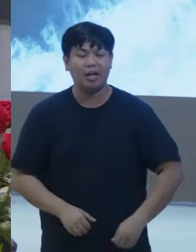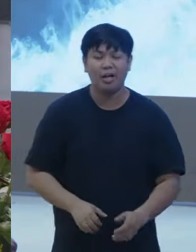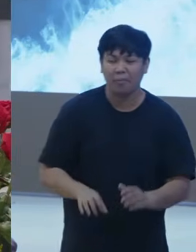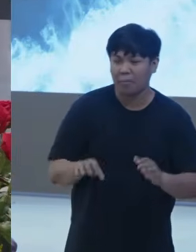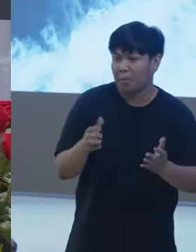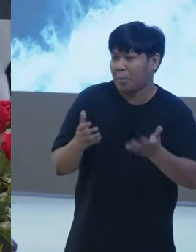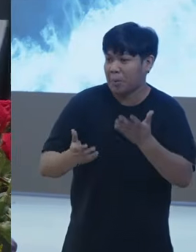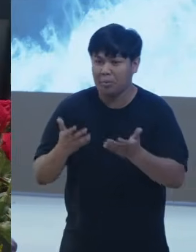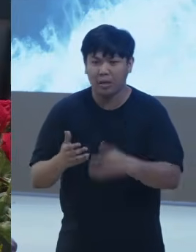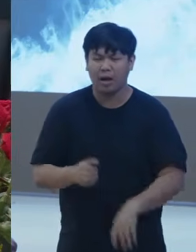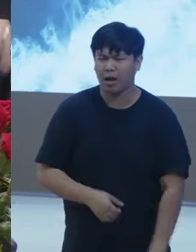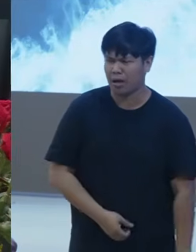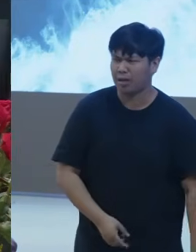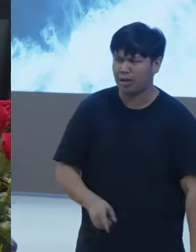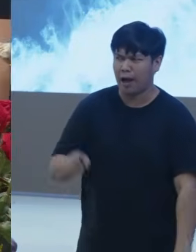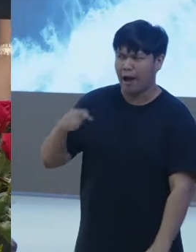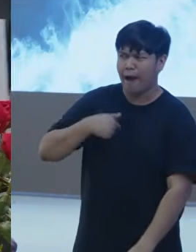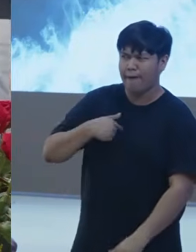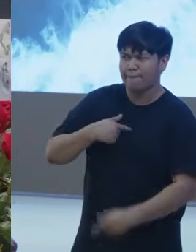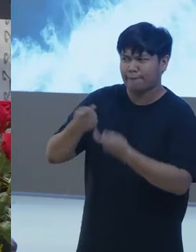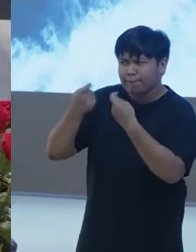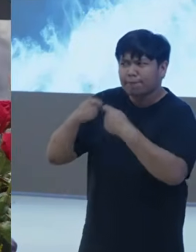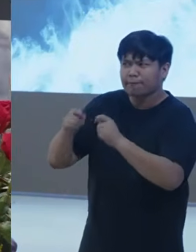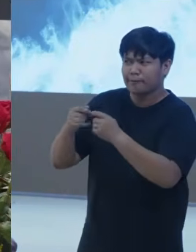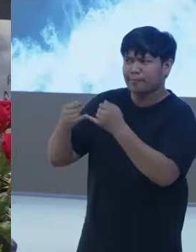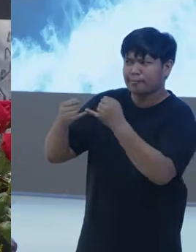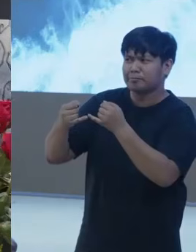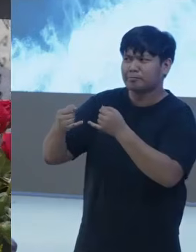maligtas. No? Kasi,